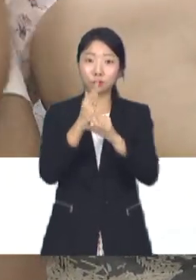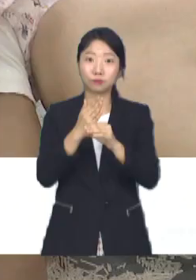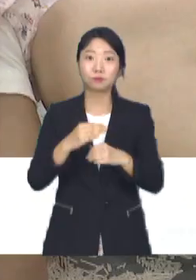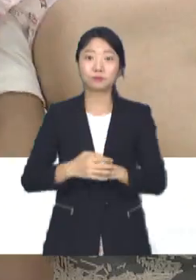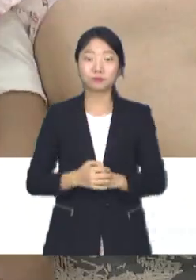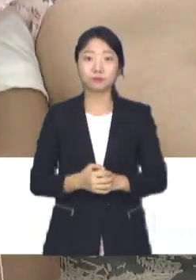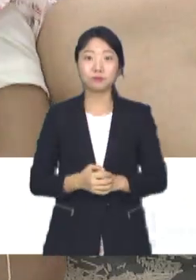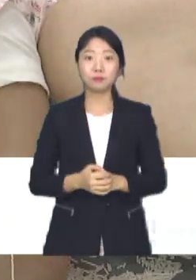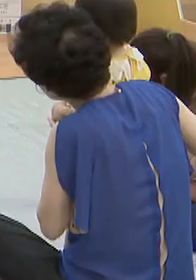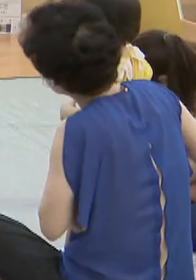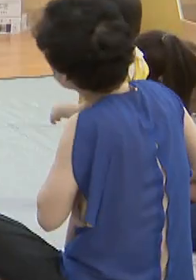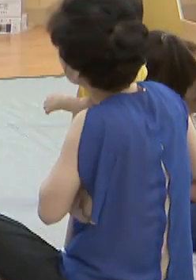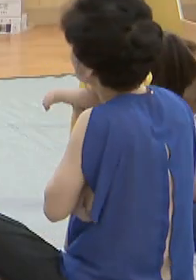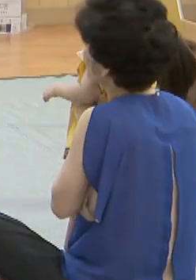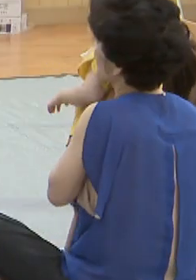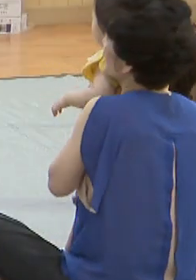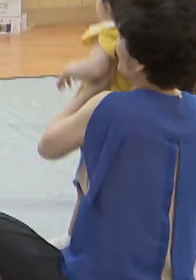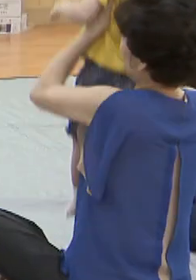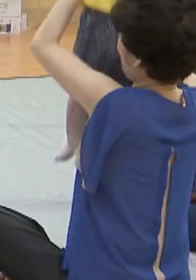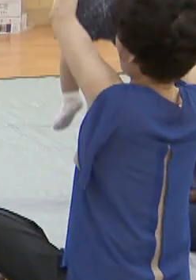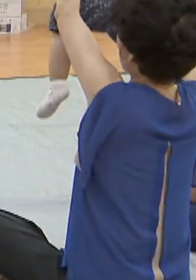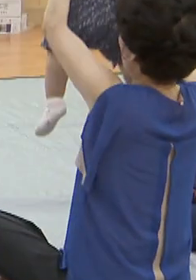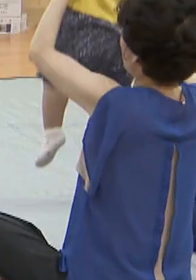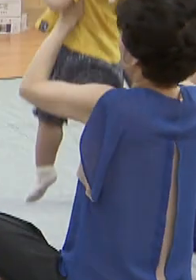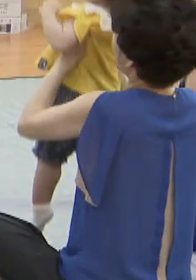프로그램이 진행됩니다. 그게